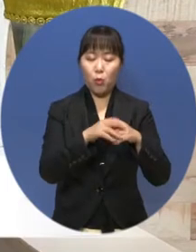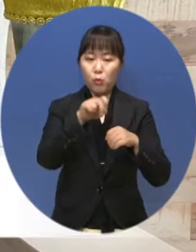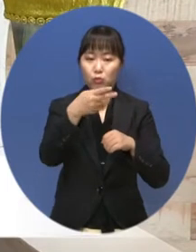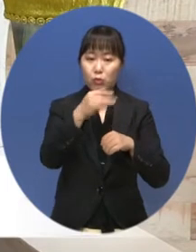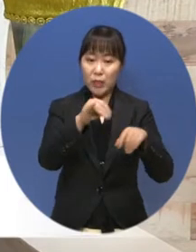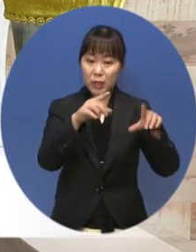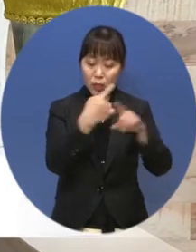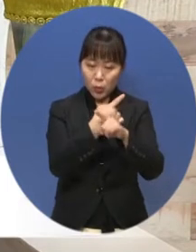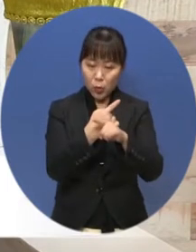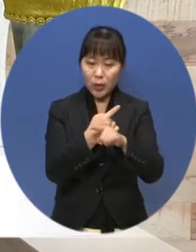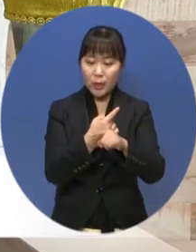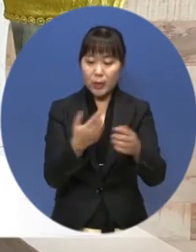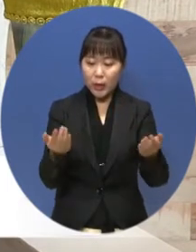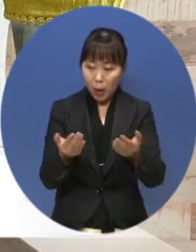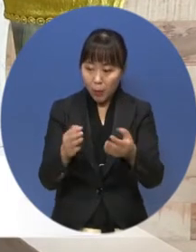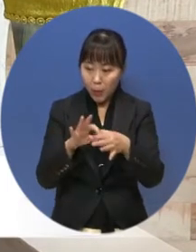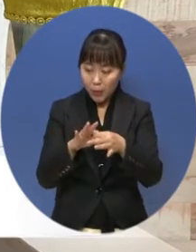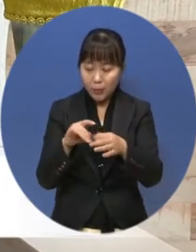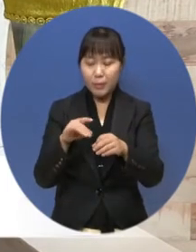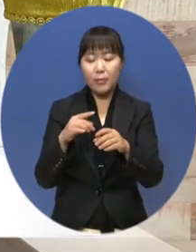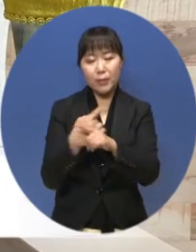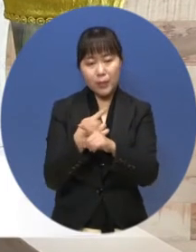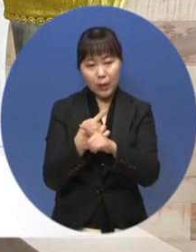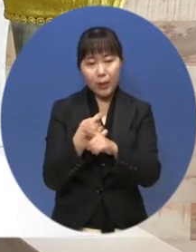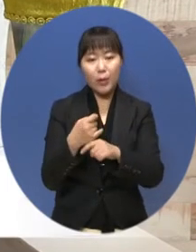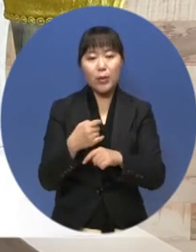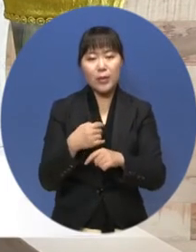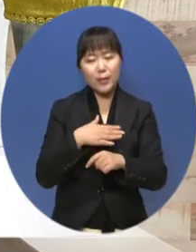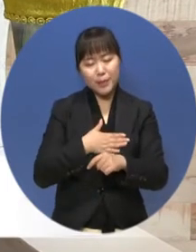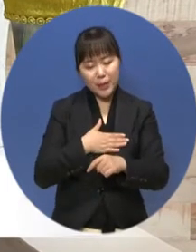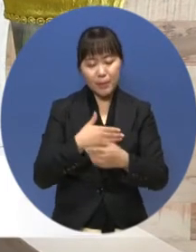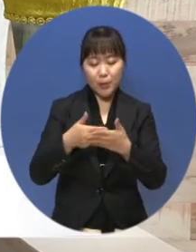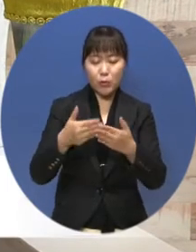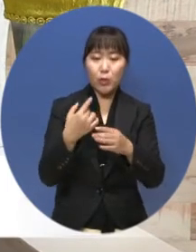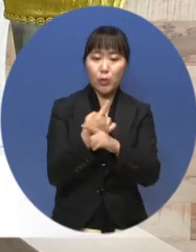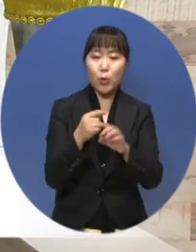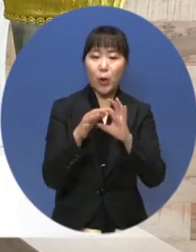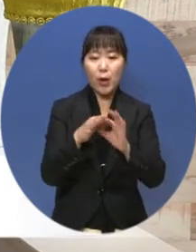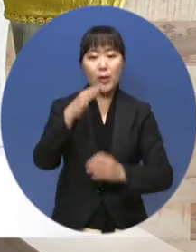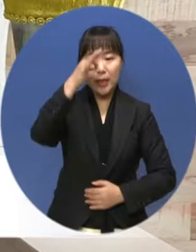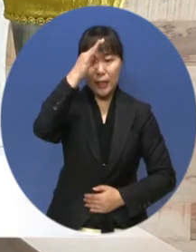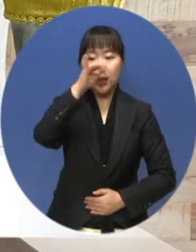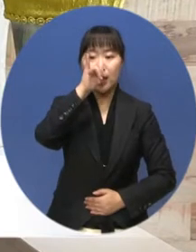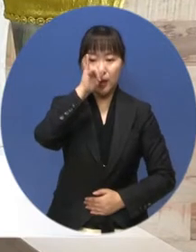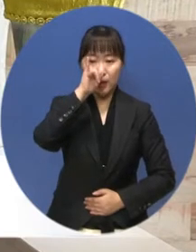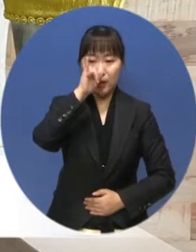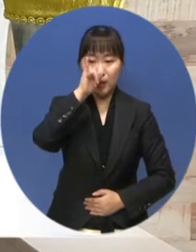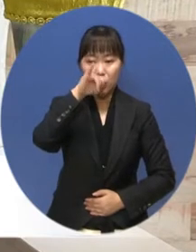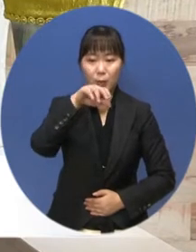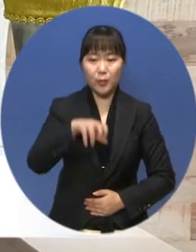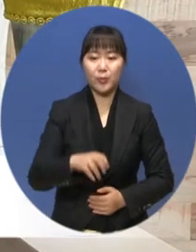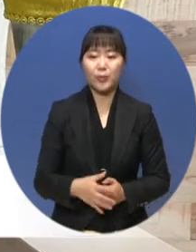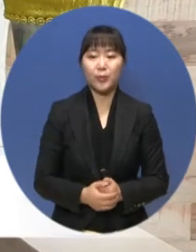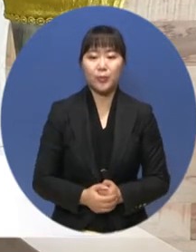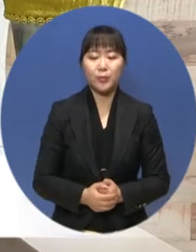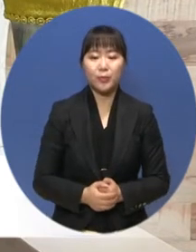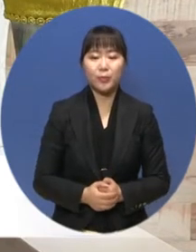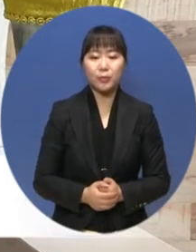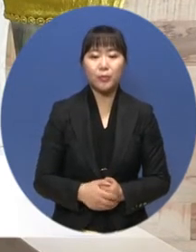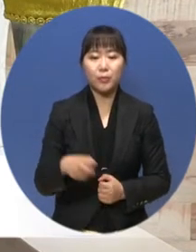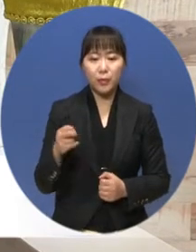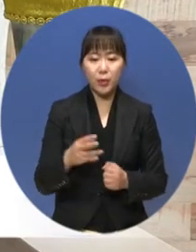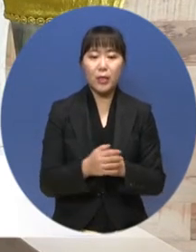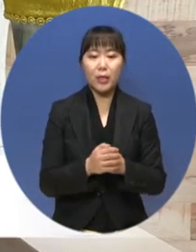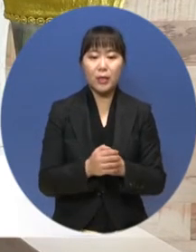물리치료라든가 작업치료 또는 심리치료, 미술치료 이런 치료 기능이 아주 강화된 곳입니다. 더불어서